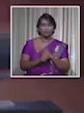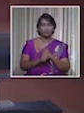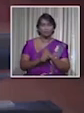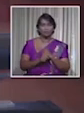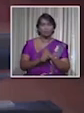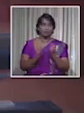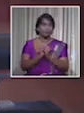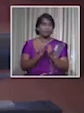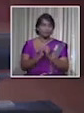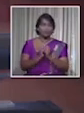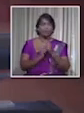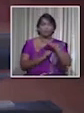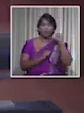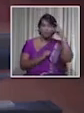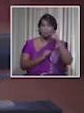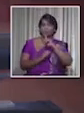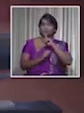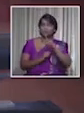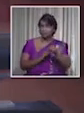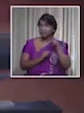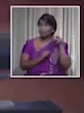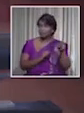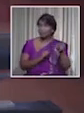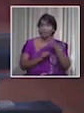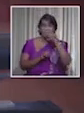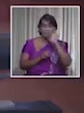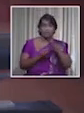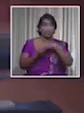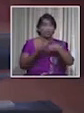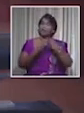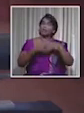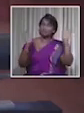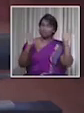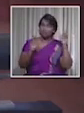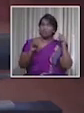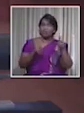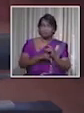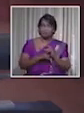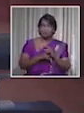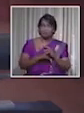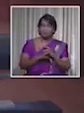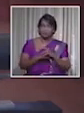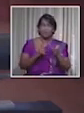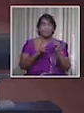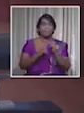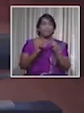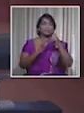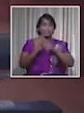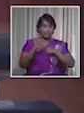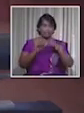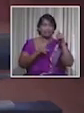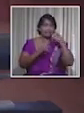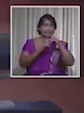හැටියට කටයුතු කරනවා. එතුමිය ලිපියක් නිකුත් කරනවා මේ විස සහිත පොහොර ටික නිදහස් කරන්න කියලා. ඒ තීරණය අරන් තියෙන්නේ PB ජයසුන්දර හිටපු